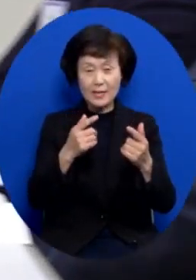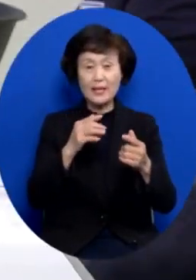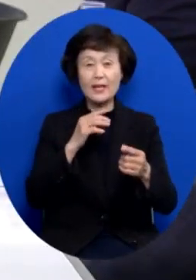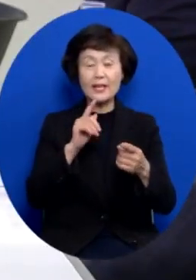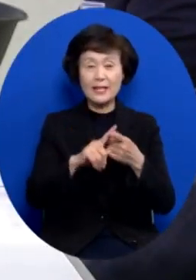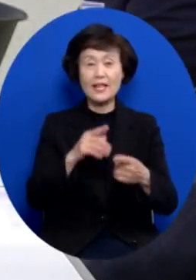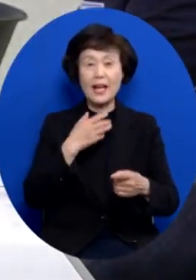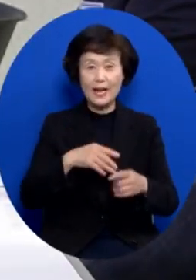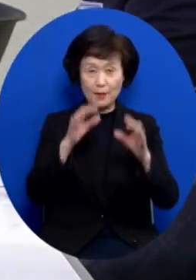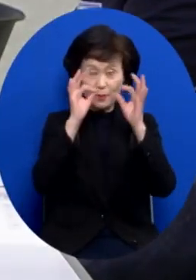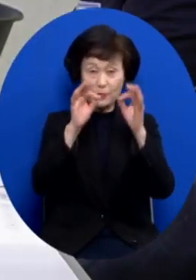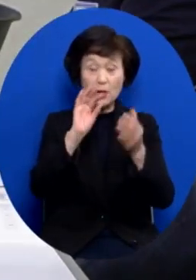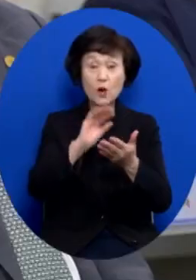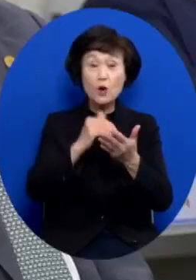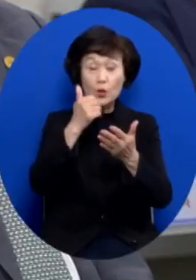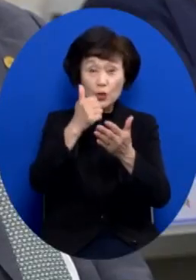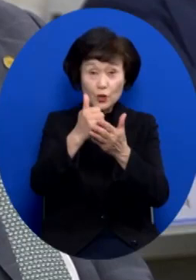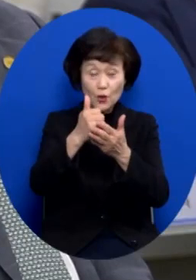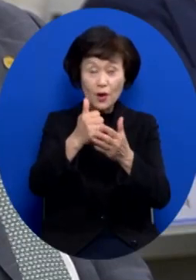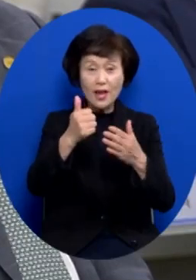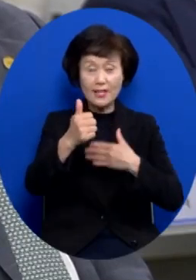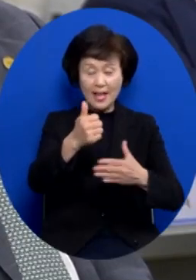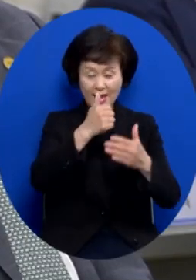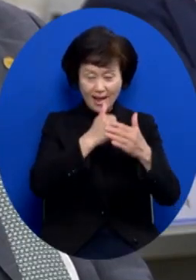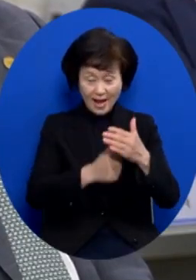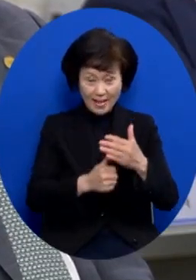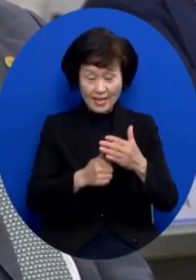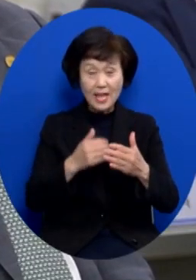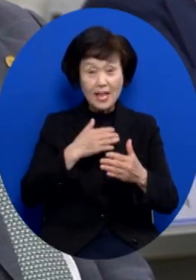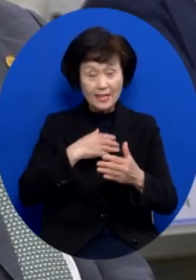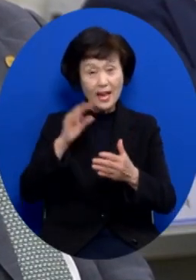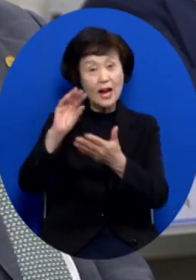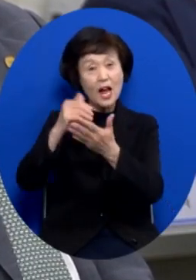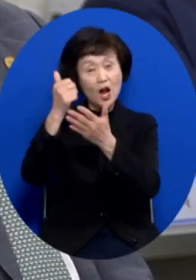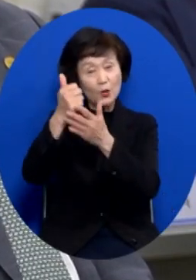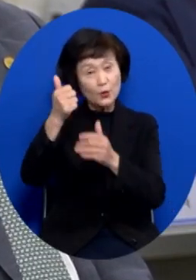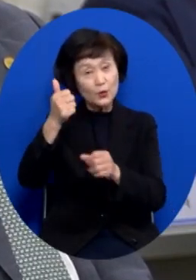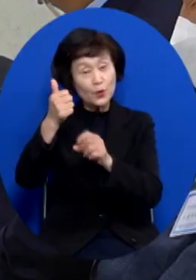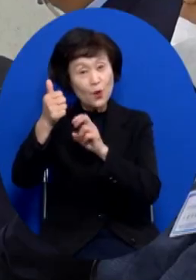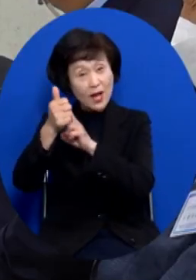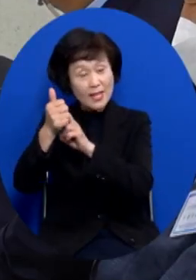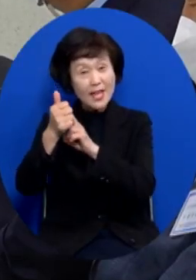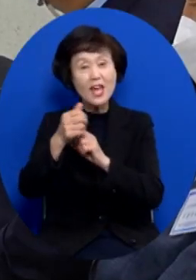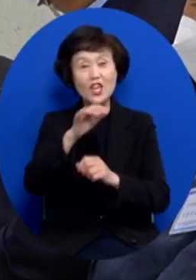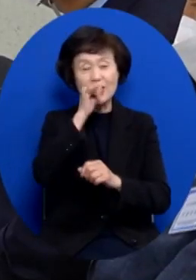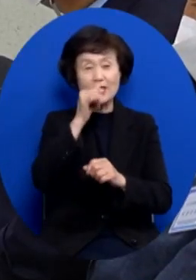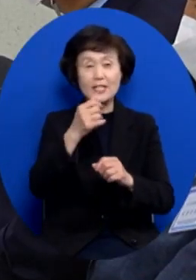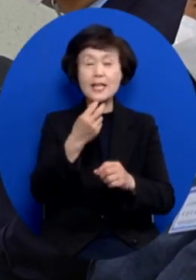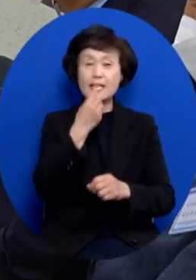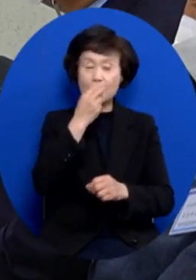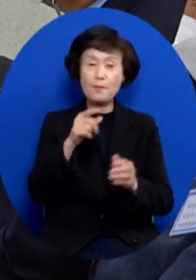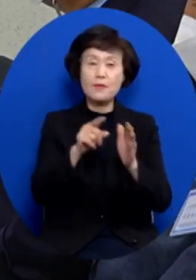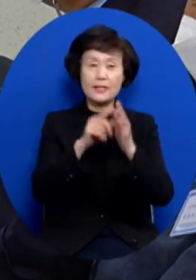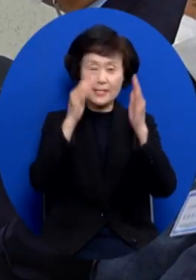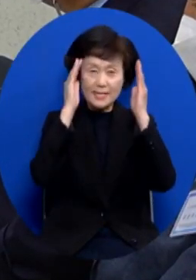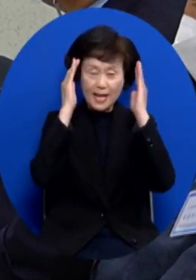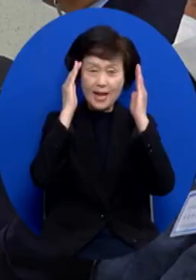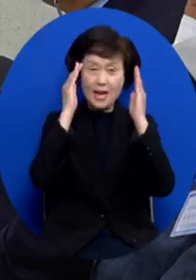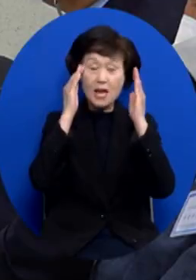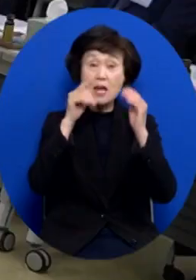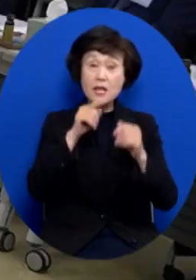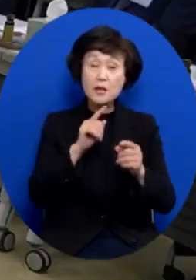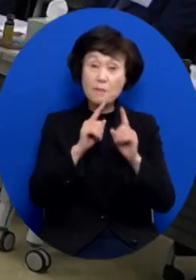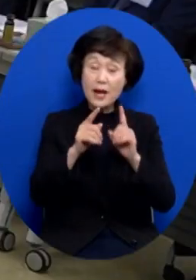그리스도가 내 안에, 내가 그리스도 안에 사는 영적인 삶을 실천하기 위해 태동한 개혁주의 생명신학. 개혁주의 생명신학을